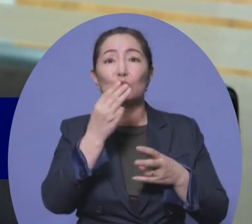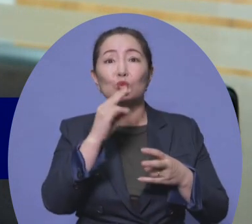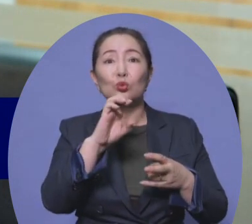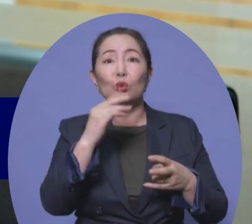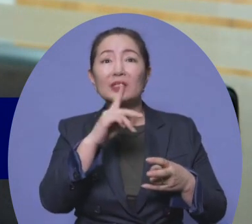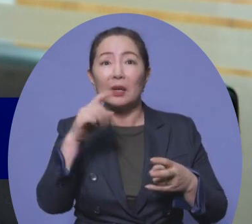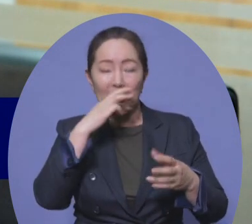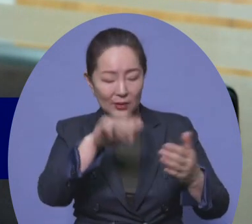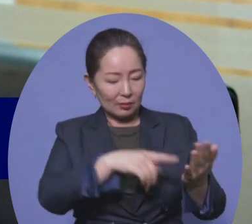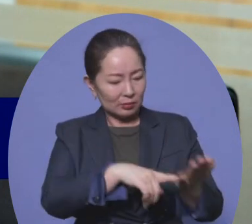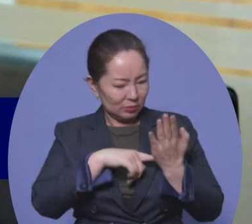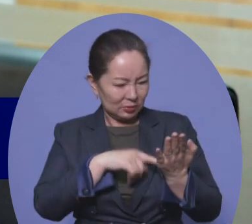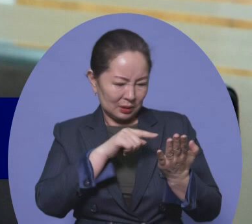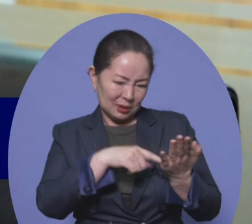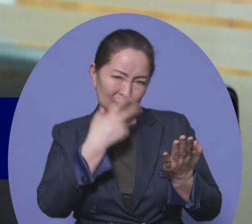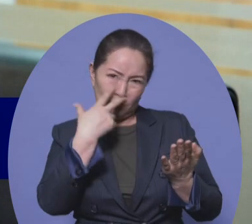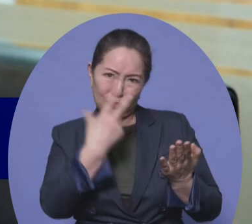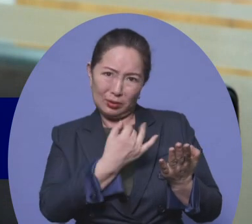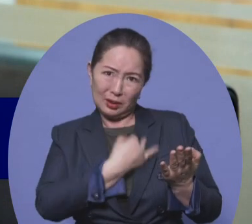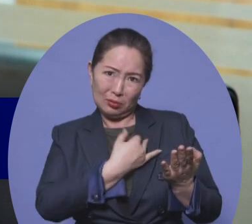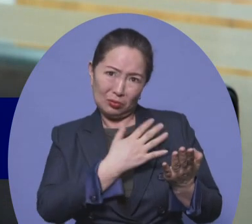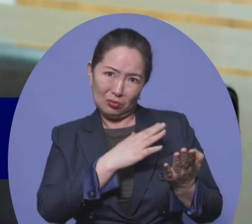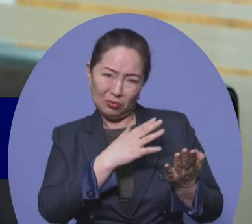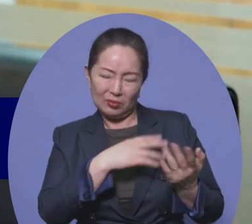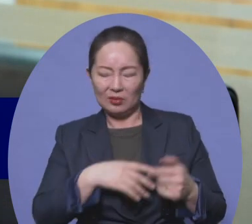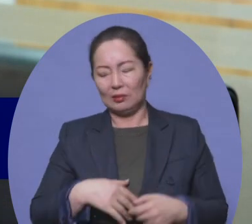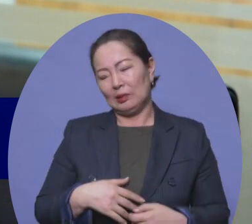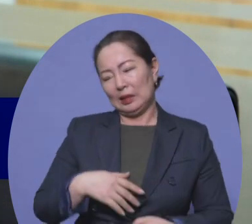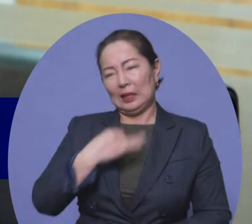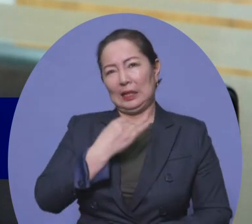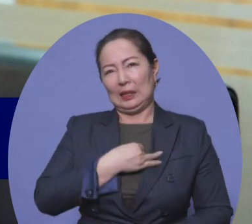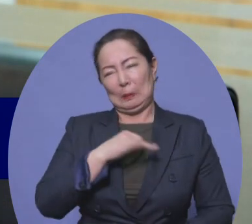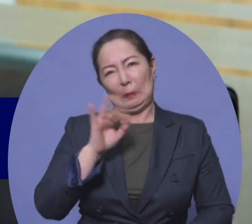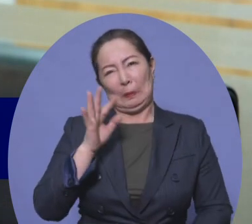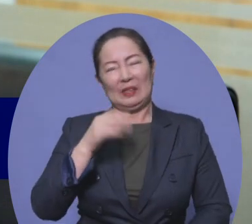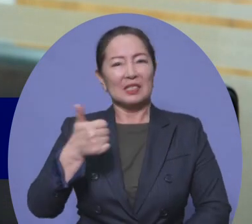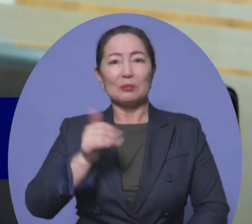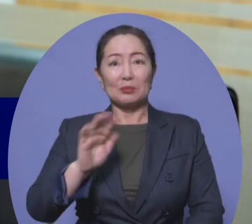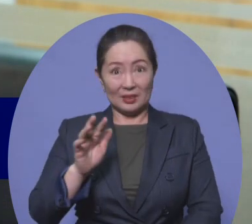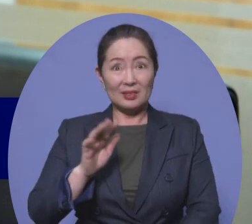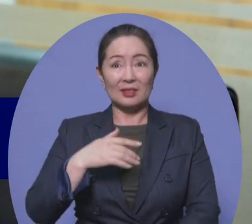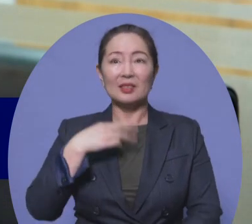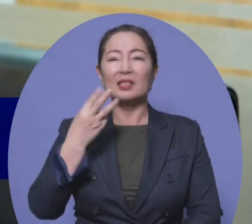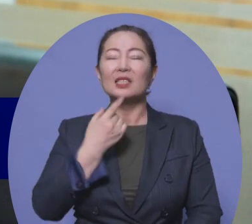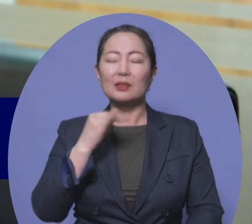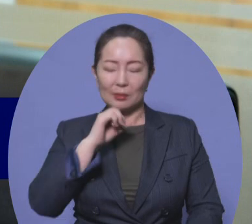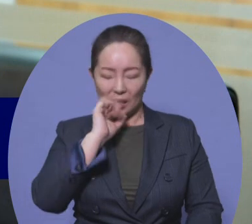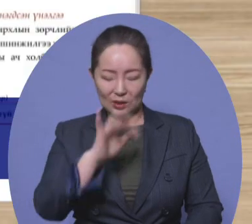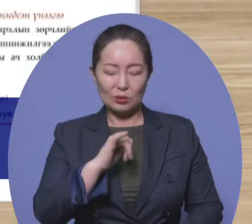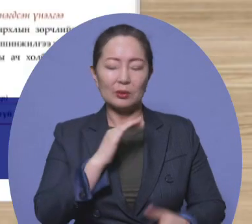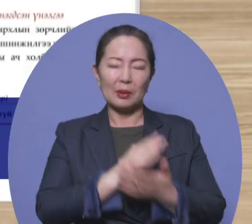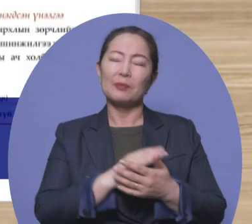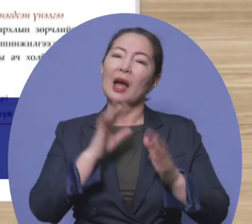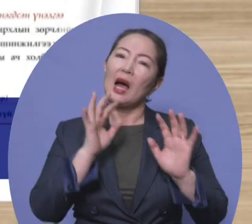сүлжээнд сүгж байгаа мэдээлэл та хэр ихтгэл өрөмжлөлтэй байна гэхээр тэн дээр бас ихтгэл өрөмжлөл бас төдийлөн сайн биш юм гэсэн асуулт өгч байгаа.